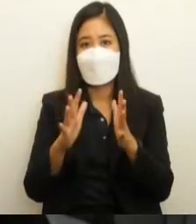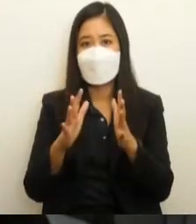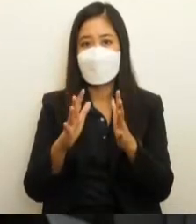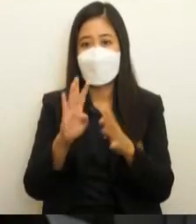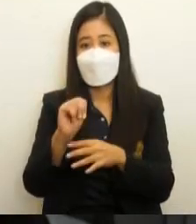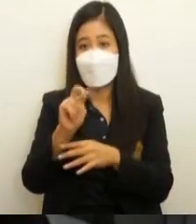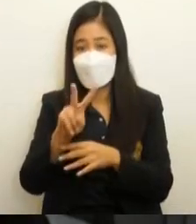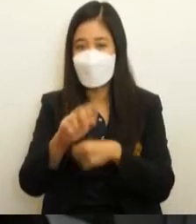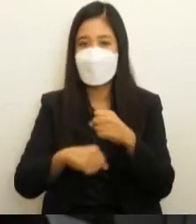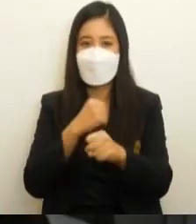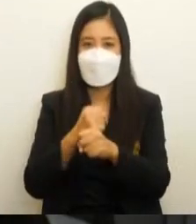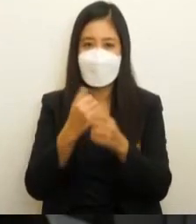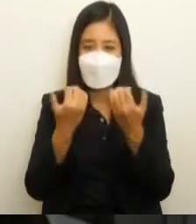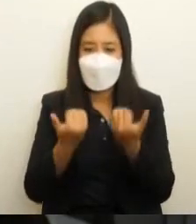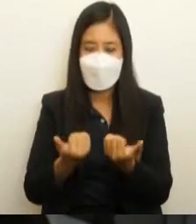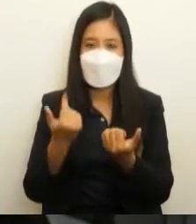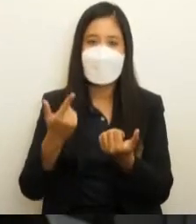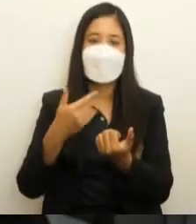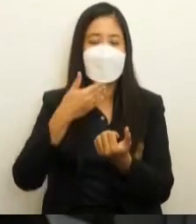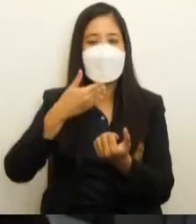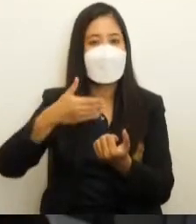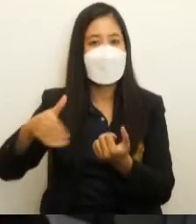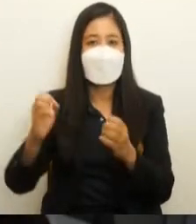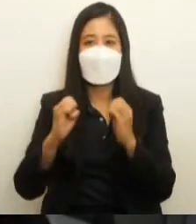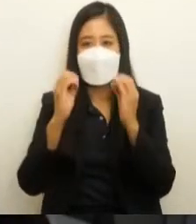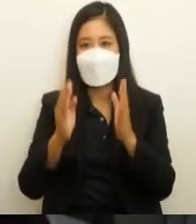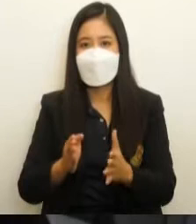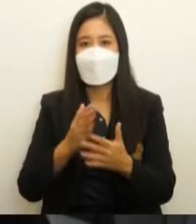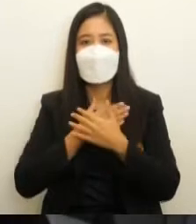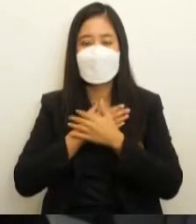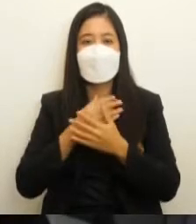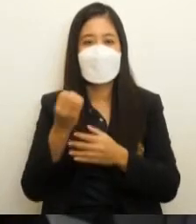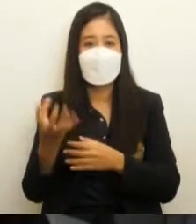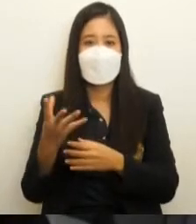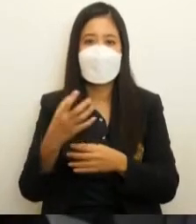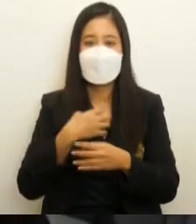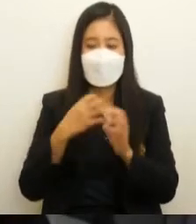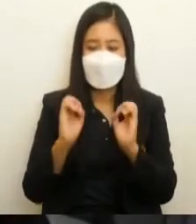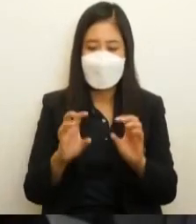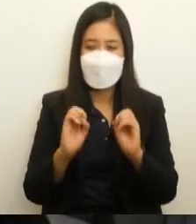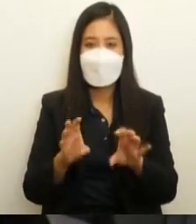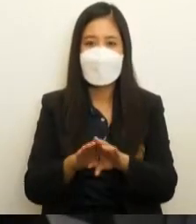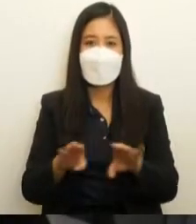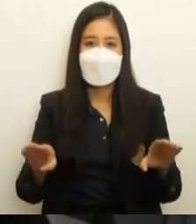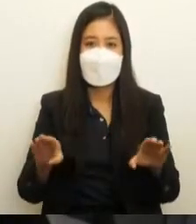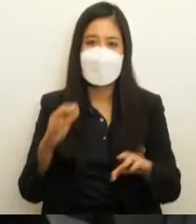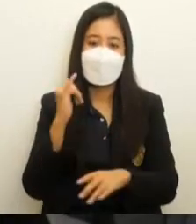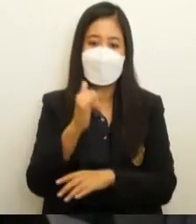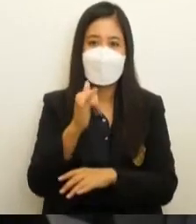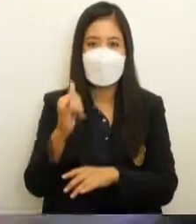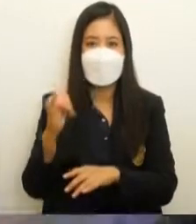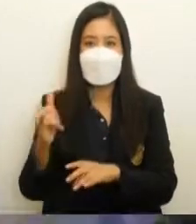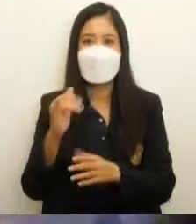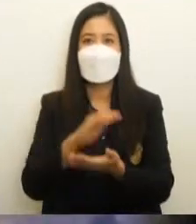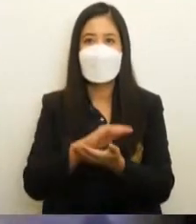รียนค่ะคือแล้ววิชาคณิตศาสตร์น่ะเป็นวิชาที่รักมากชอบที่จะสอนเด็กแล้วเด็กโรงเรียนเนี้ยก็ขาดแคลนครูคณิตศา